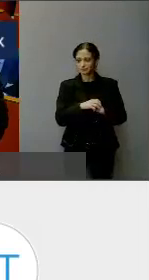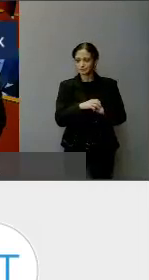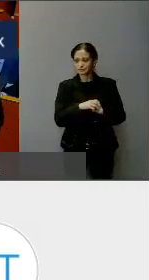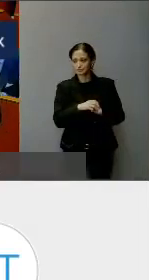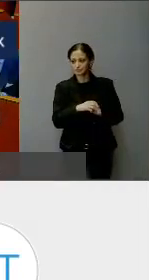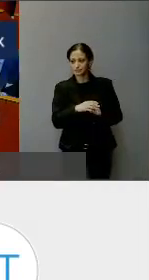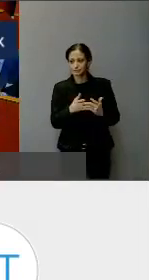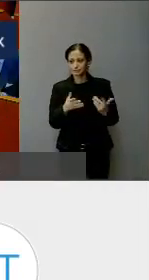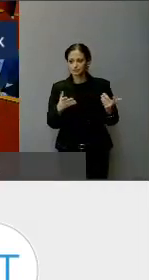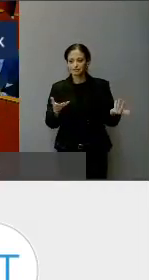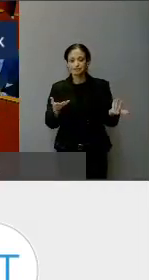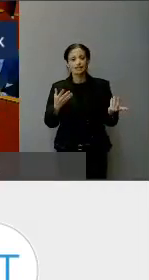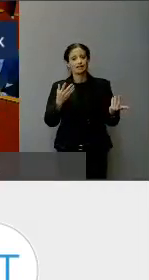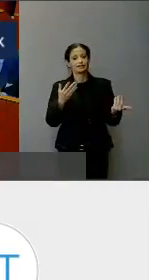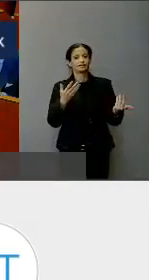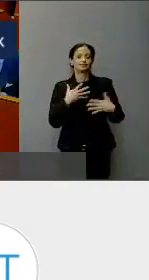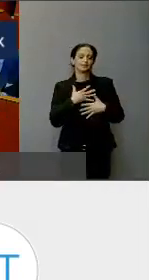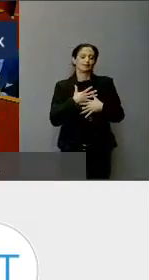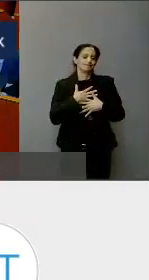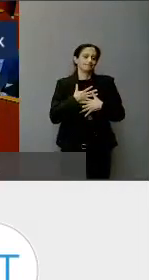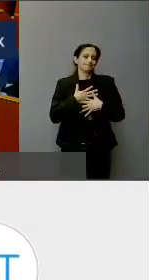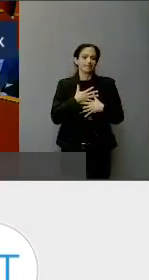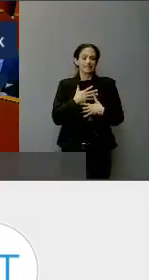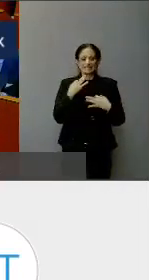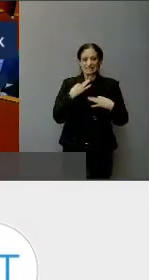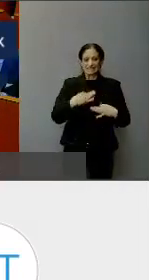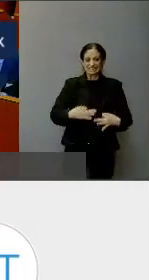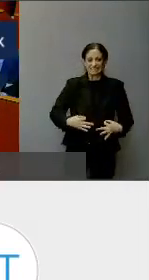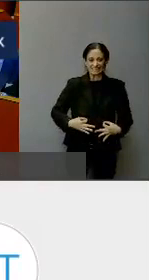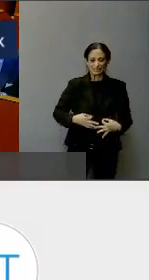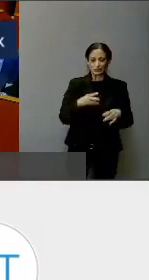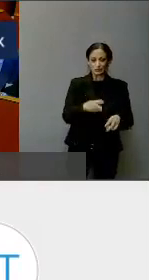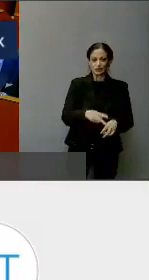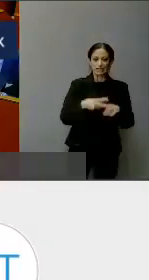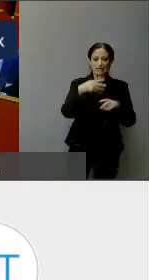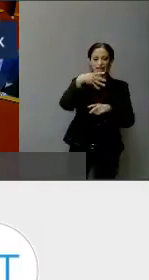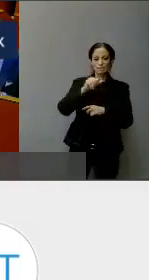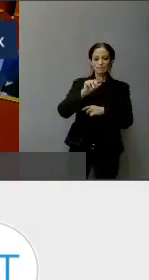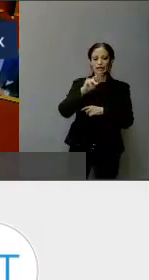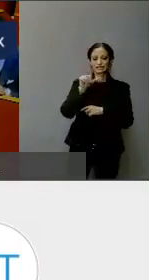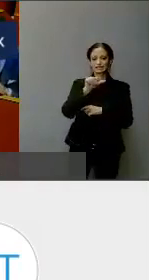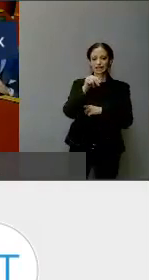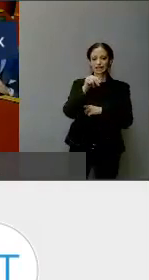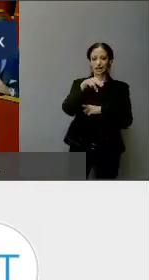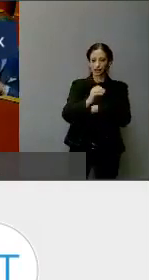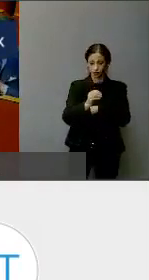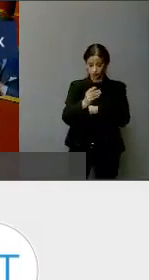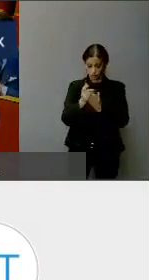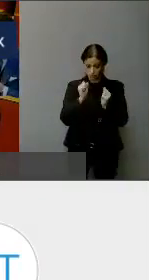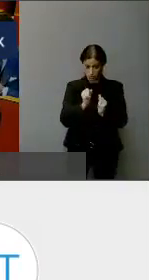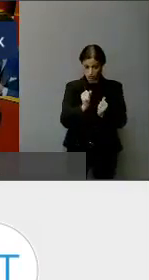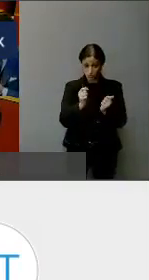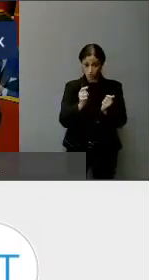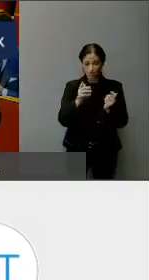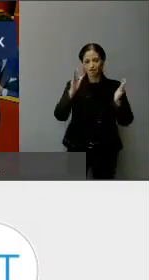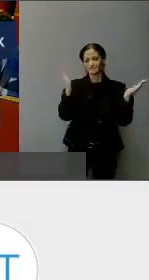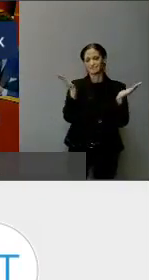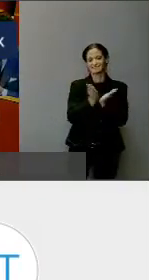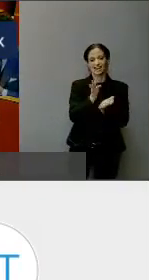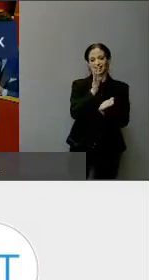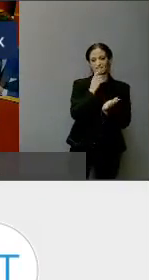istituto agrario marsano della valle perde dalla quale io provengo